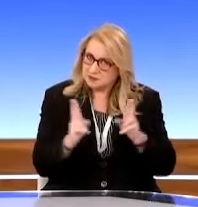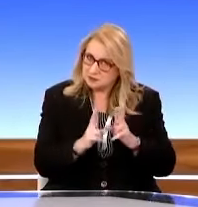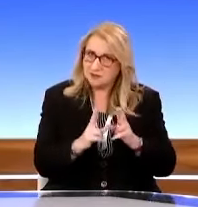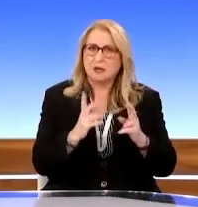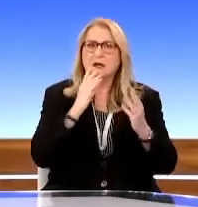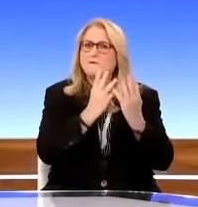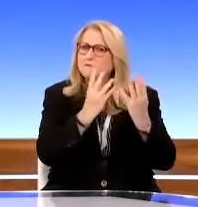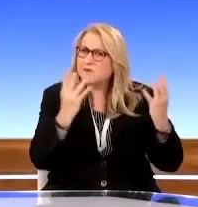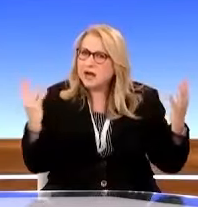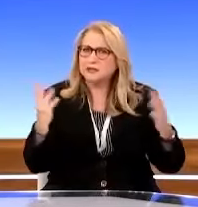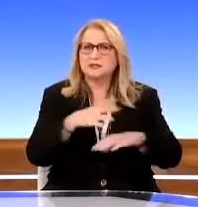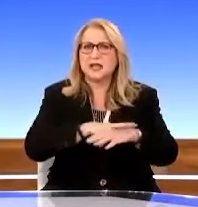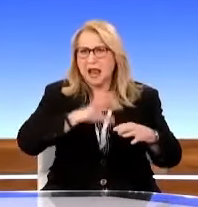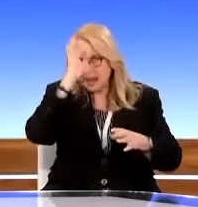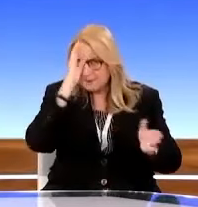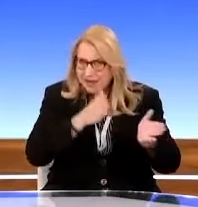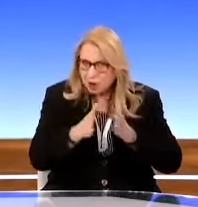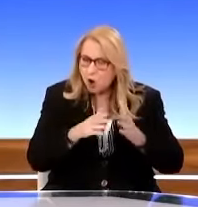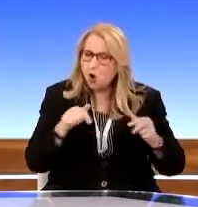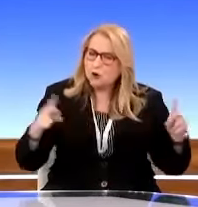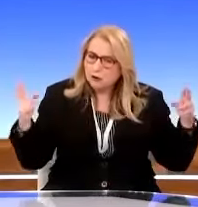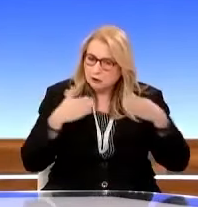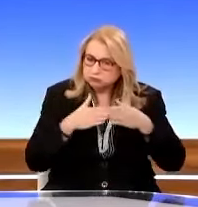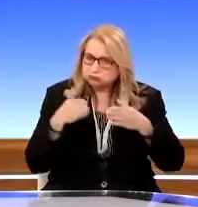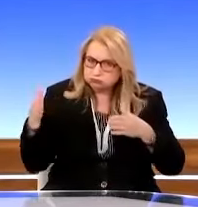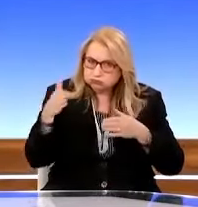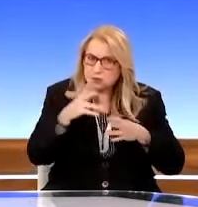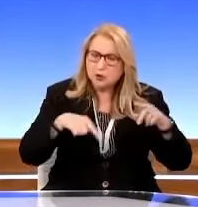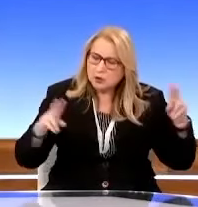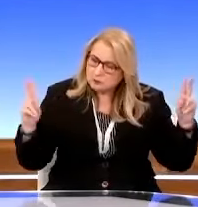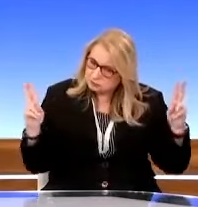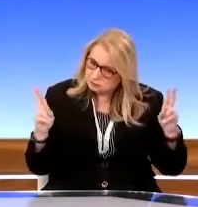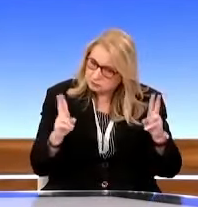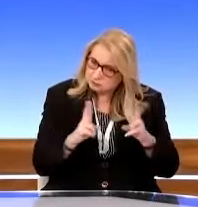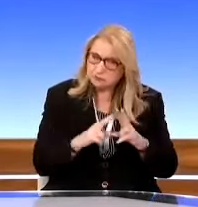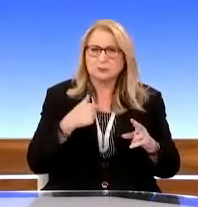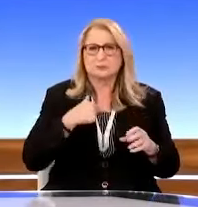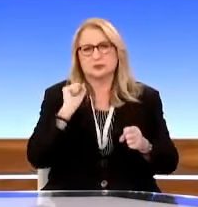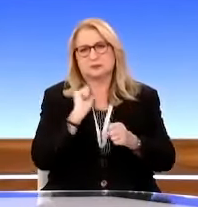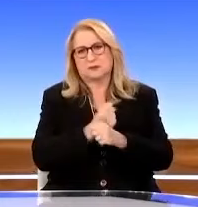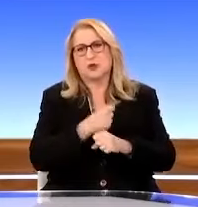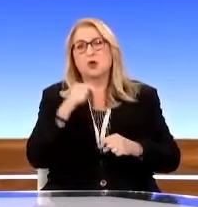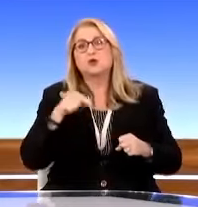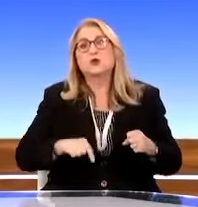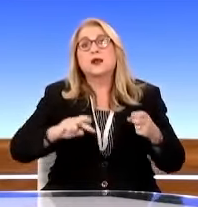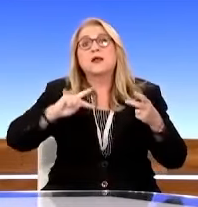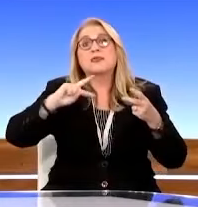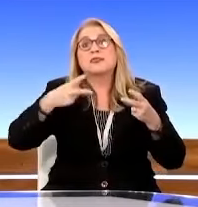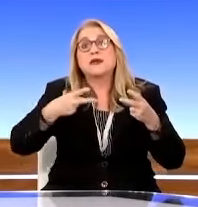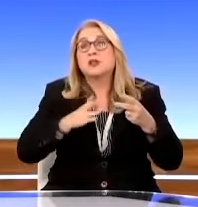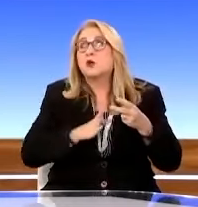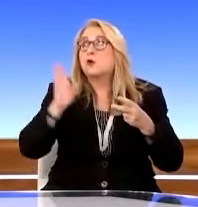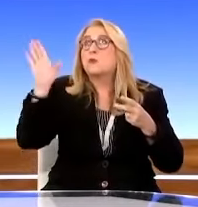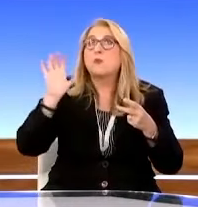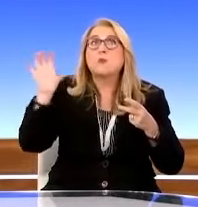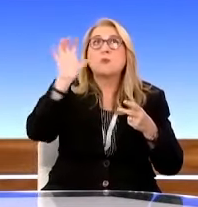και θα εξακολουθούμε να επιμένουμε σε αυτή την πολιτική. Όπως είπα και πριν, το θέμα των δευτερογενών ροών μας απασχολεί. Θέλω να είμαι απόλυτος σαφής, όταν